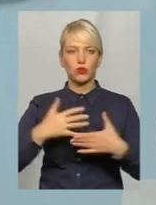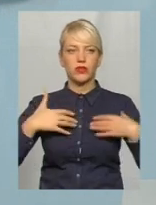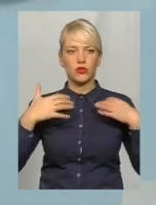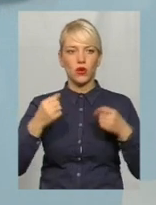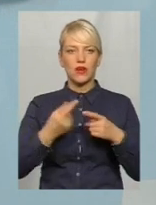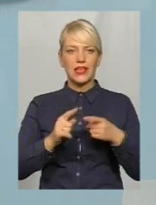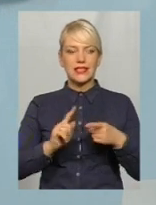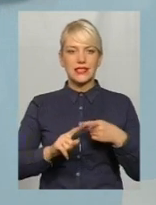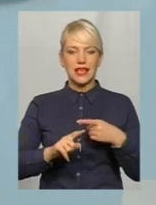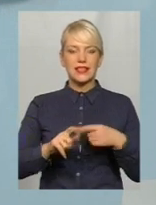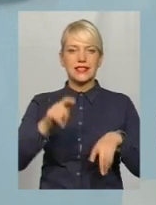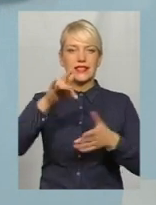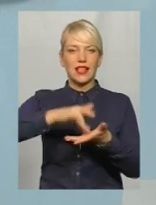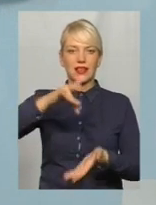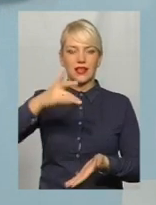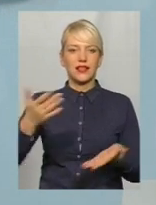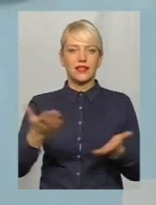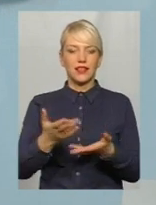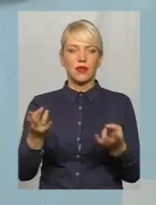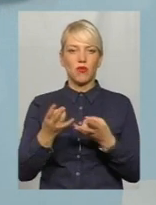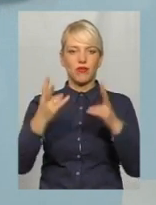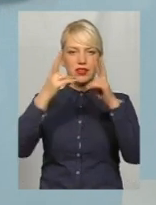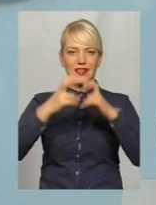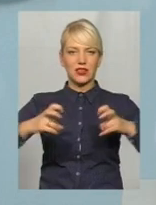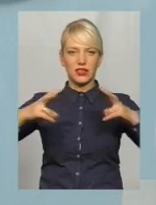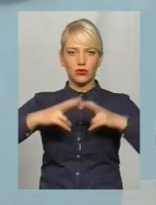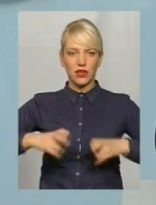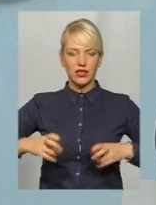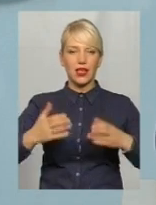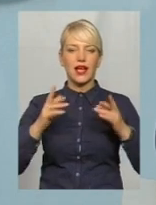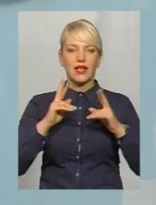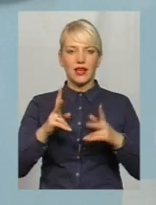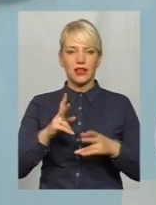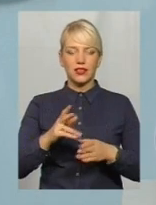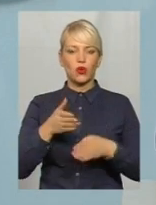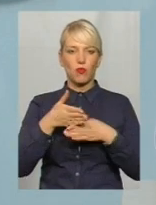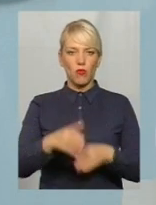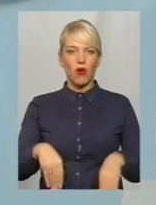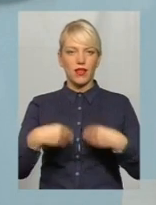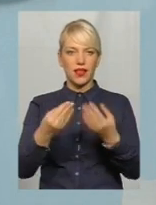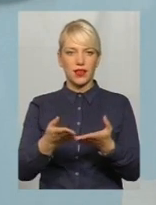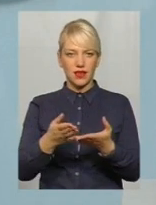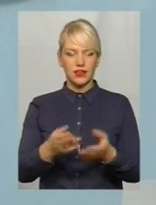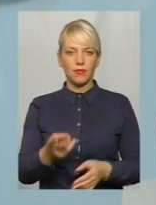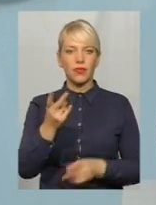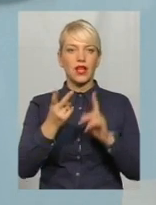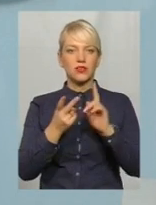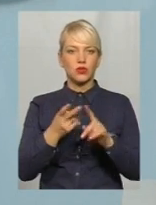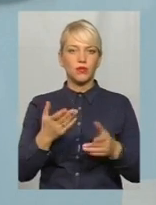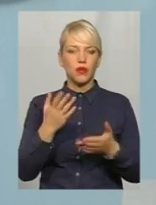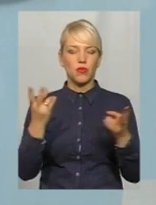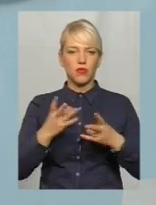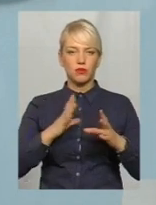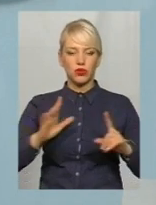такий експертний центр, який має аналізувати те, яким чином допомога надається. Наступне, має бути